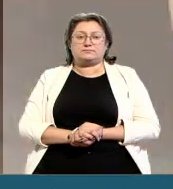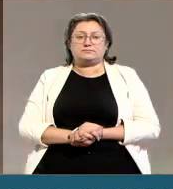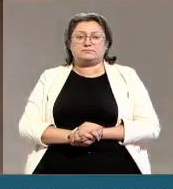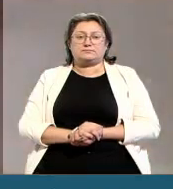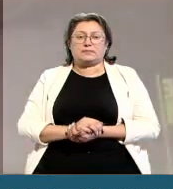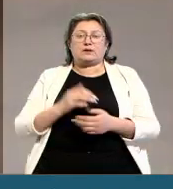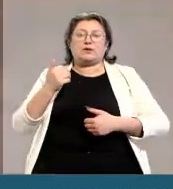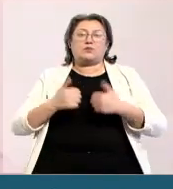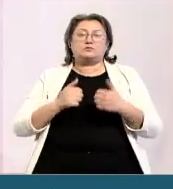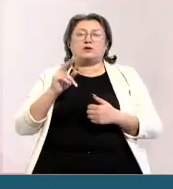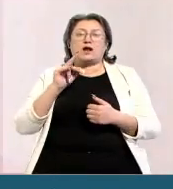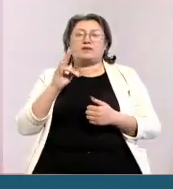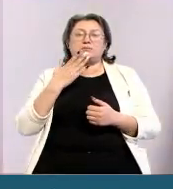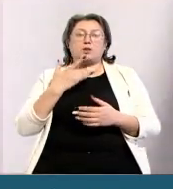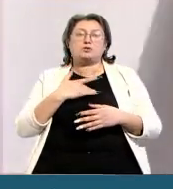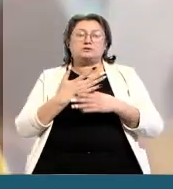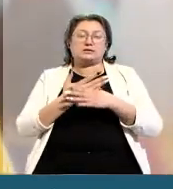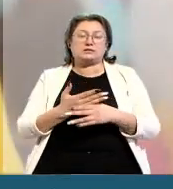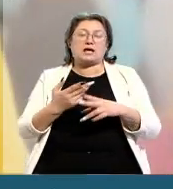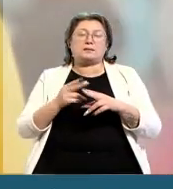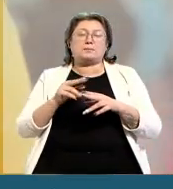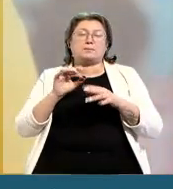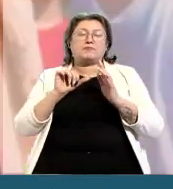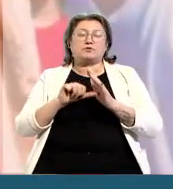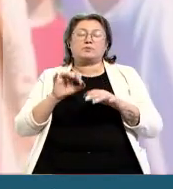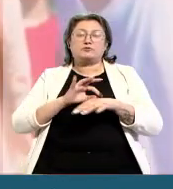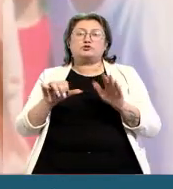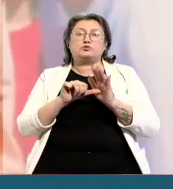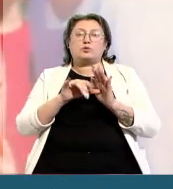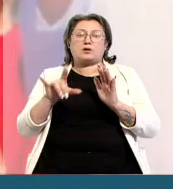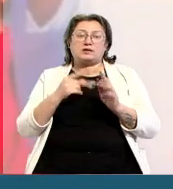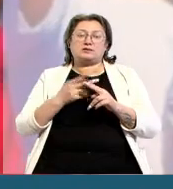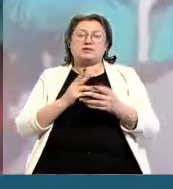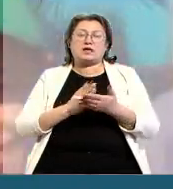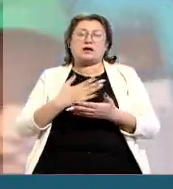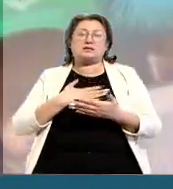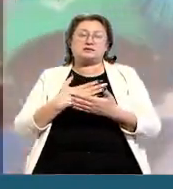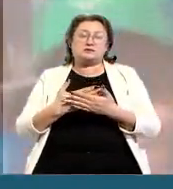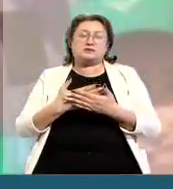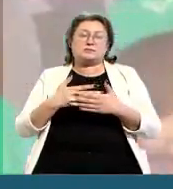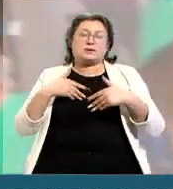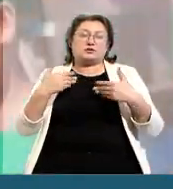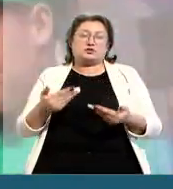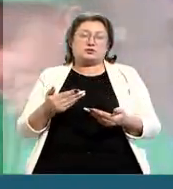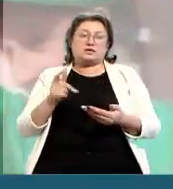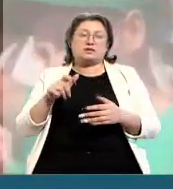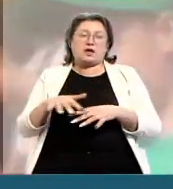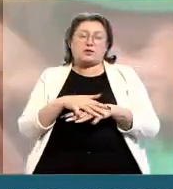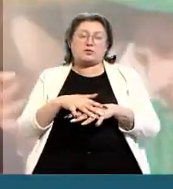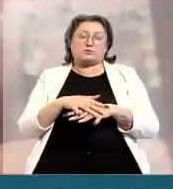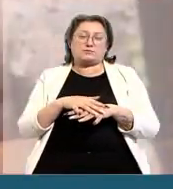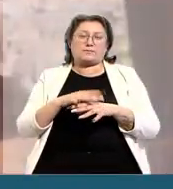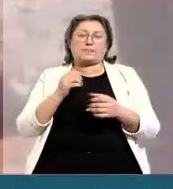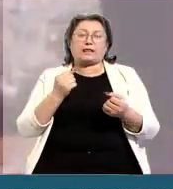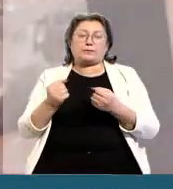6-шы рет ұйымдастырылып жатқан мейірімділік керуені байқауы халықтың азаматтық бастамаларын жандандырып, ізгілік пен қайырымдылық секілді